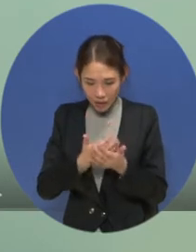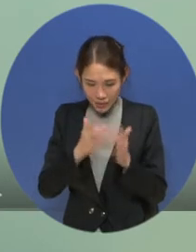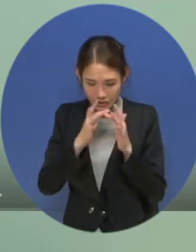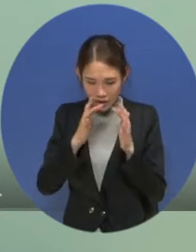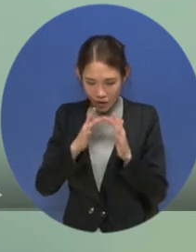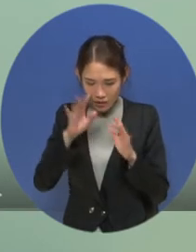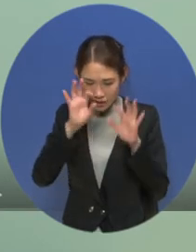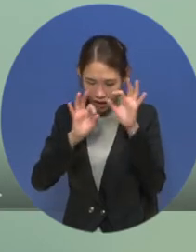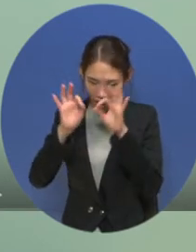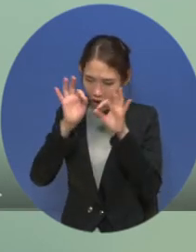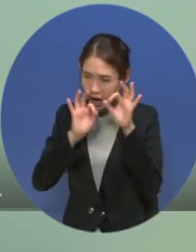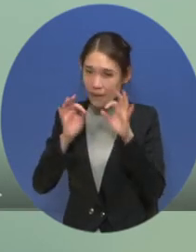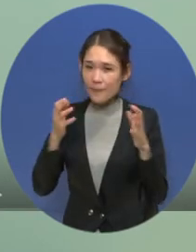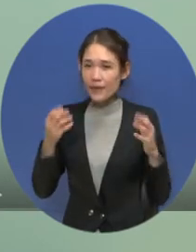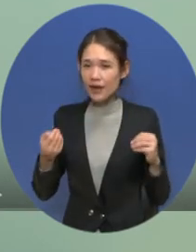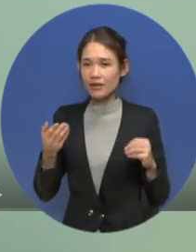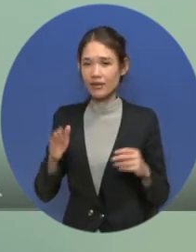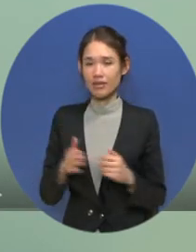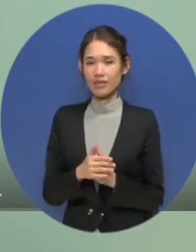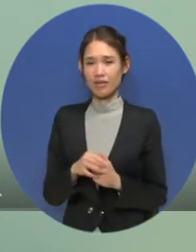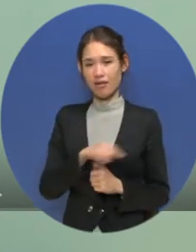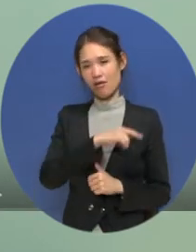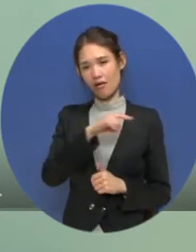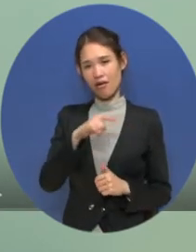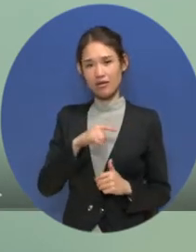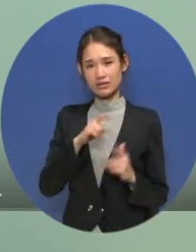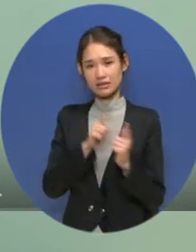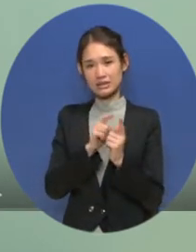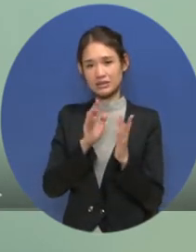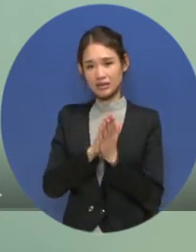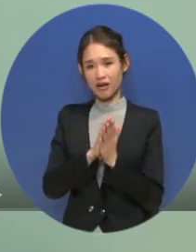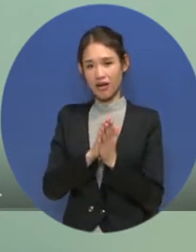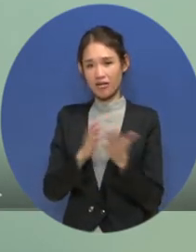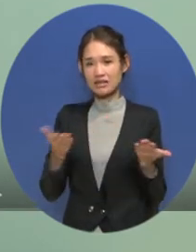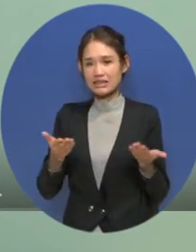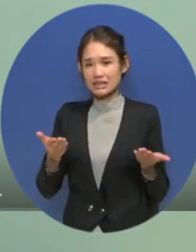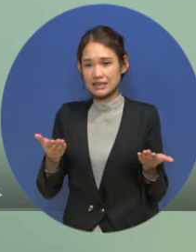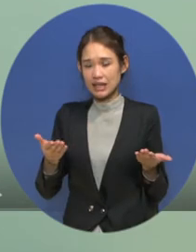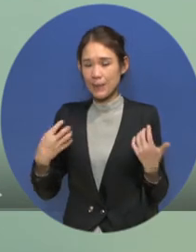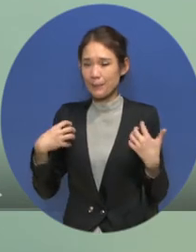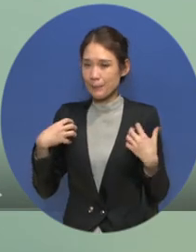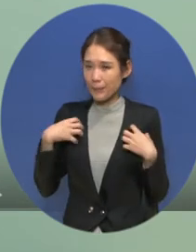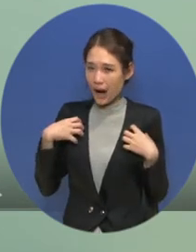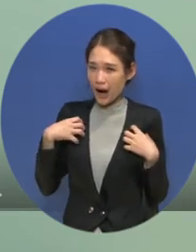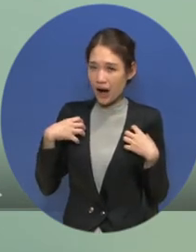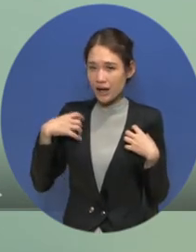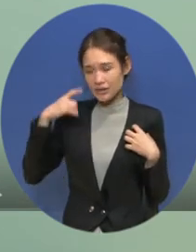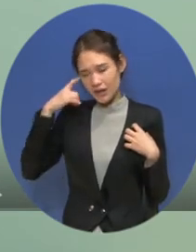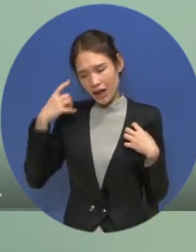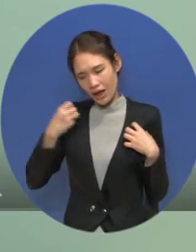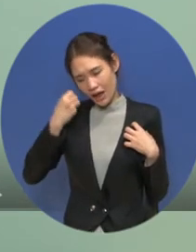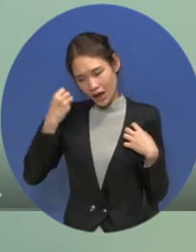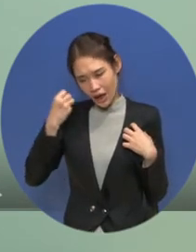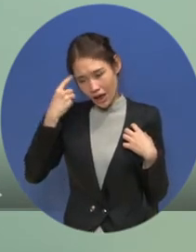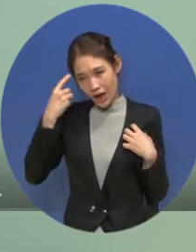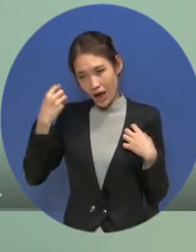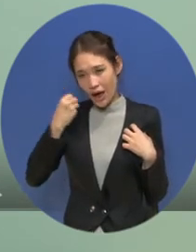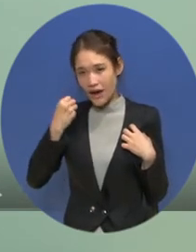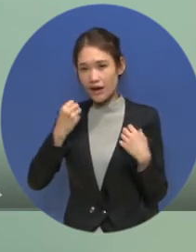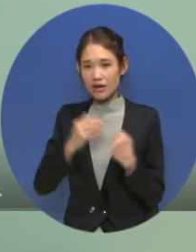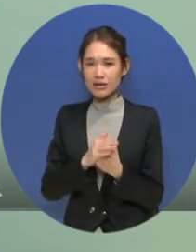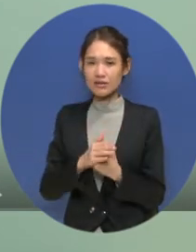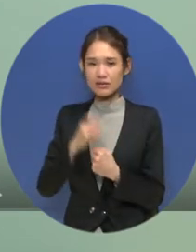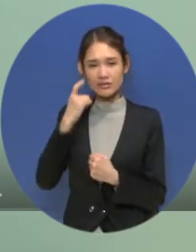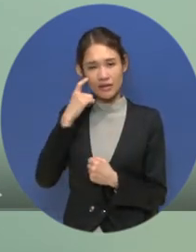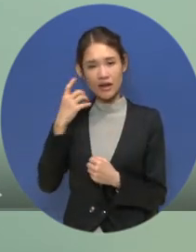근데 우리 친구들이 만들어서 직접 일을 해야 된다는 저의 고정관념인지 몰라도 저희 친구들이 직접 해야